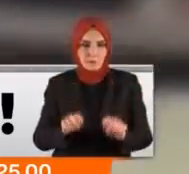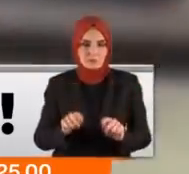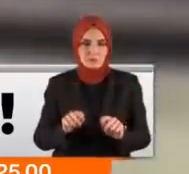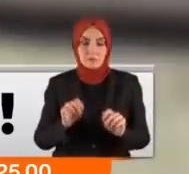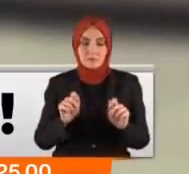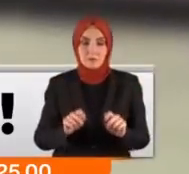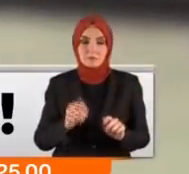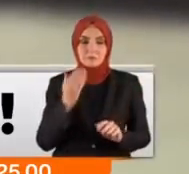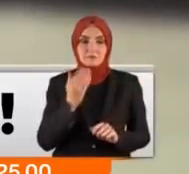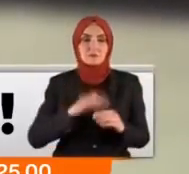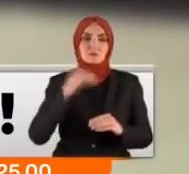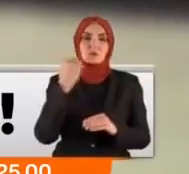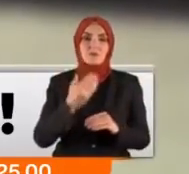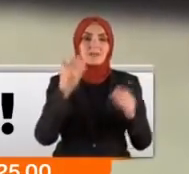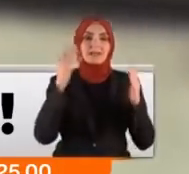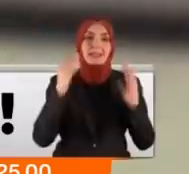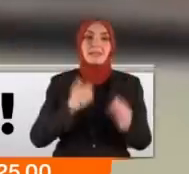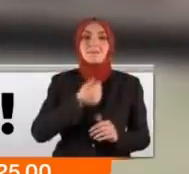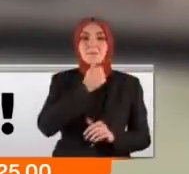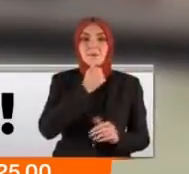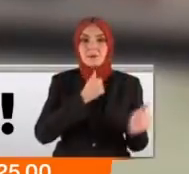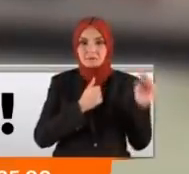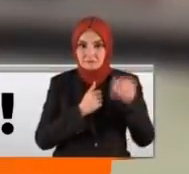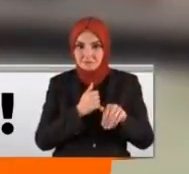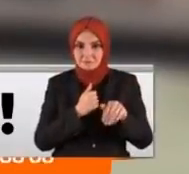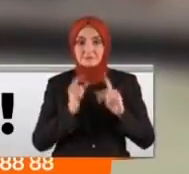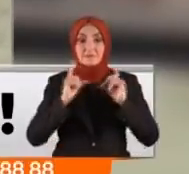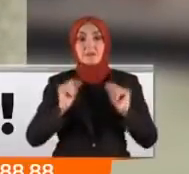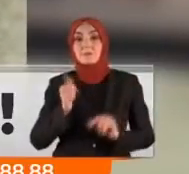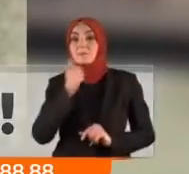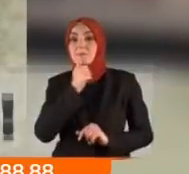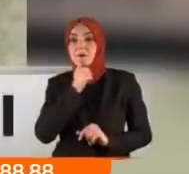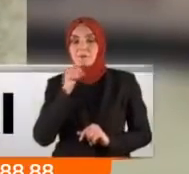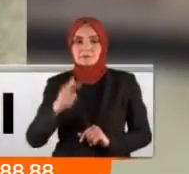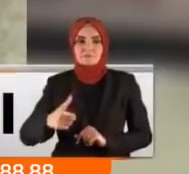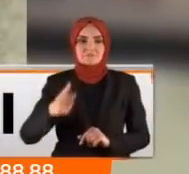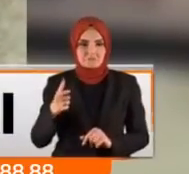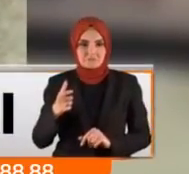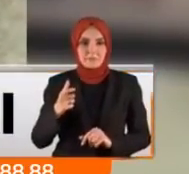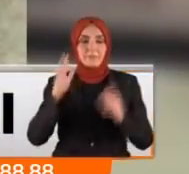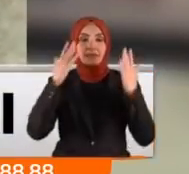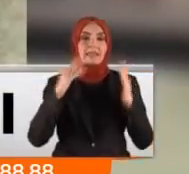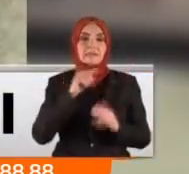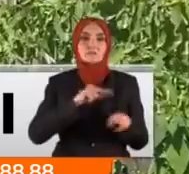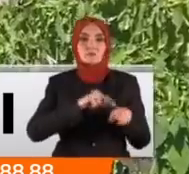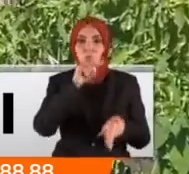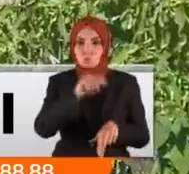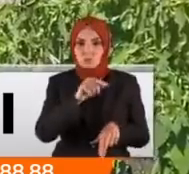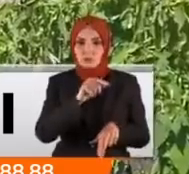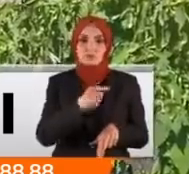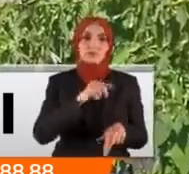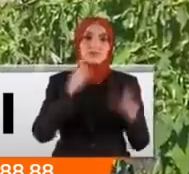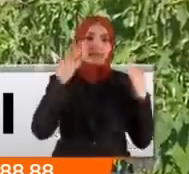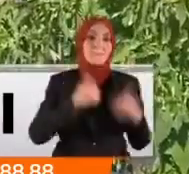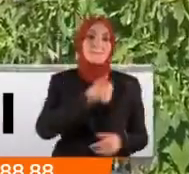Bu kez iki dünür karşı karşıyaydı. Damadın babası silahı alıp gelinin kuzenini ve dünürünü yaraladı. Ardından da